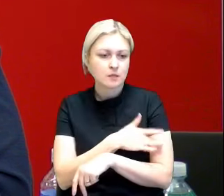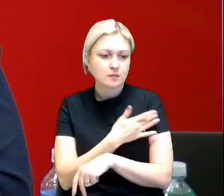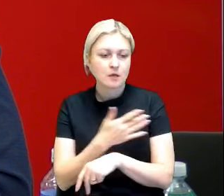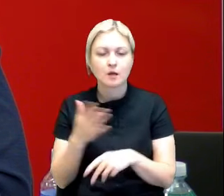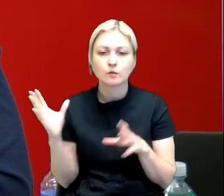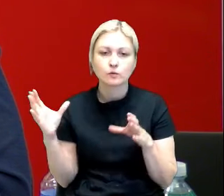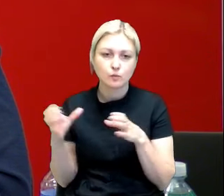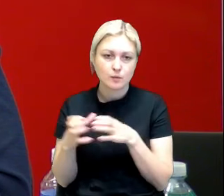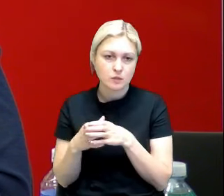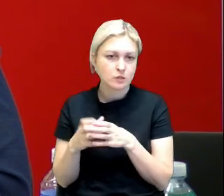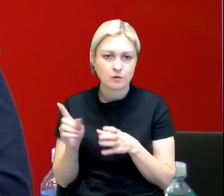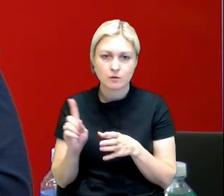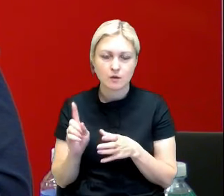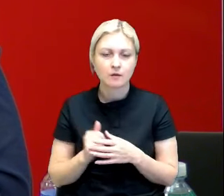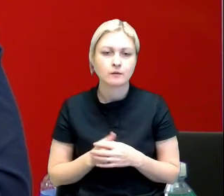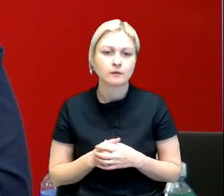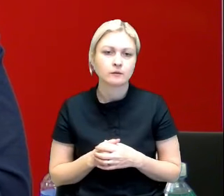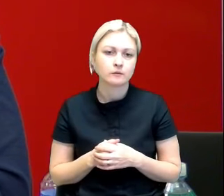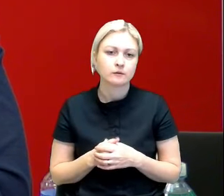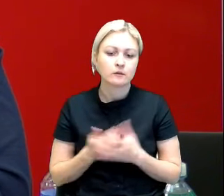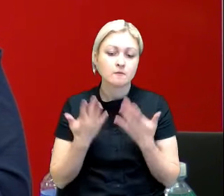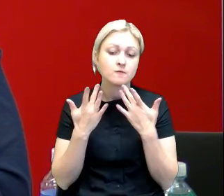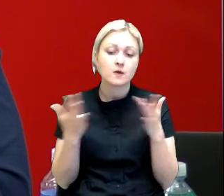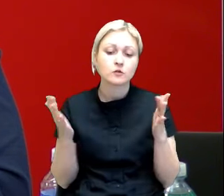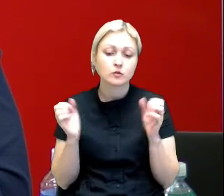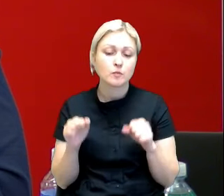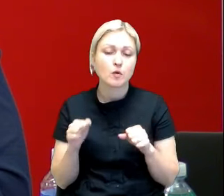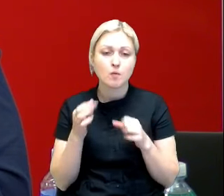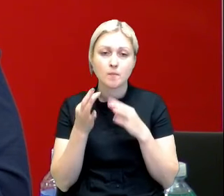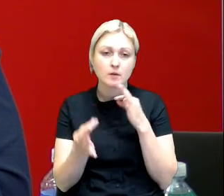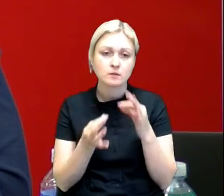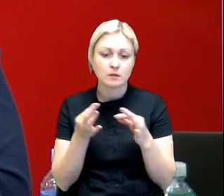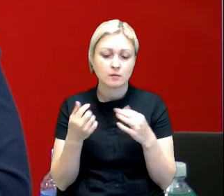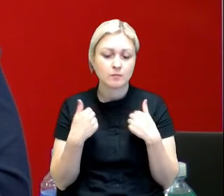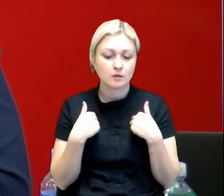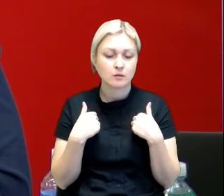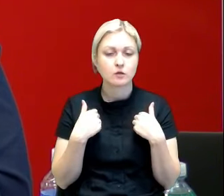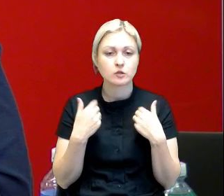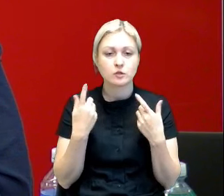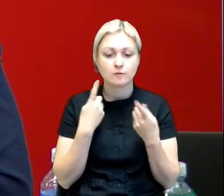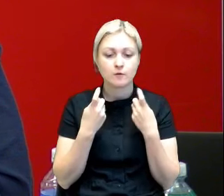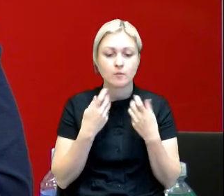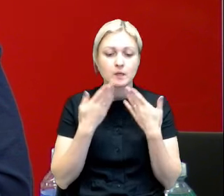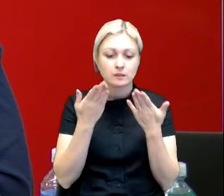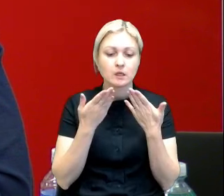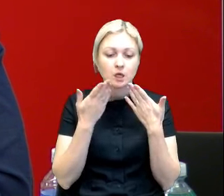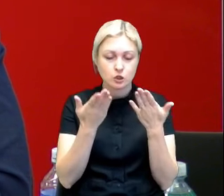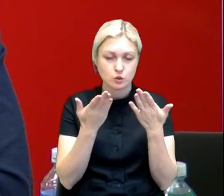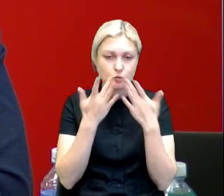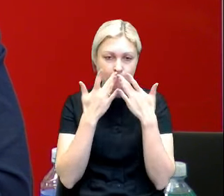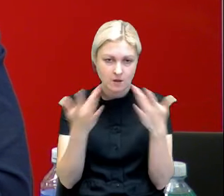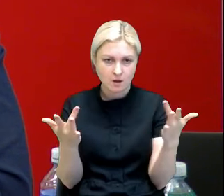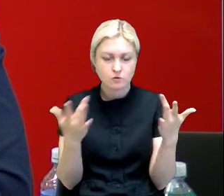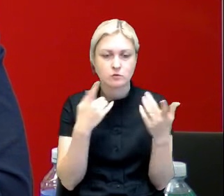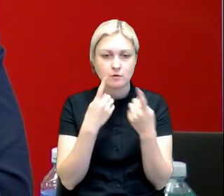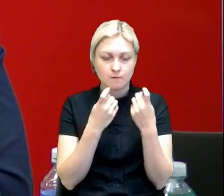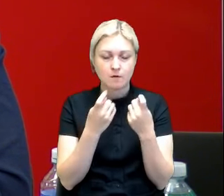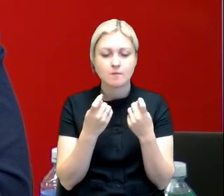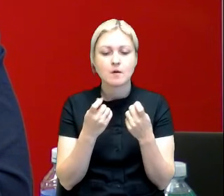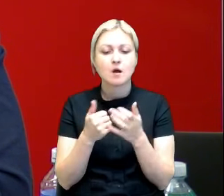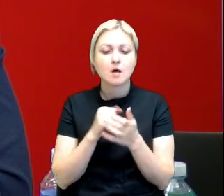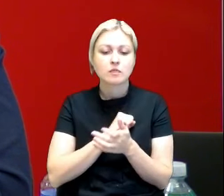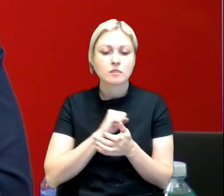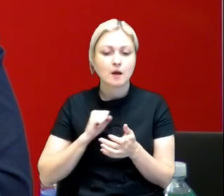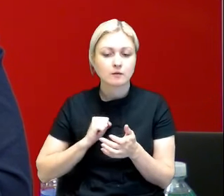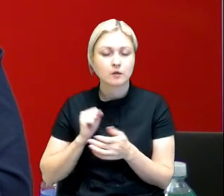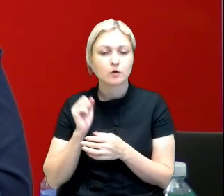tai tai yra galimybė labai viešai pasakyti bet tiek kiek skaičiau informaciją viešumoje ir gerbiamo daktaro pranešime